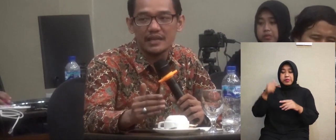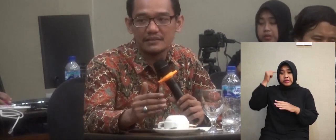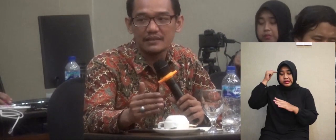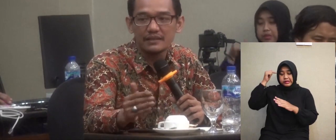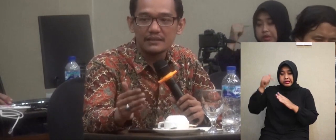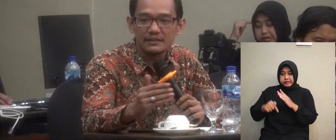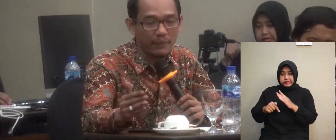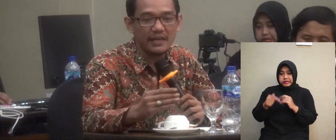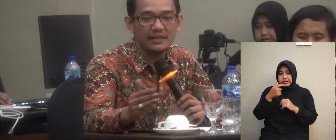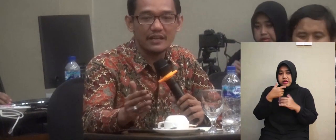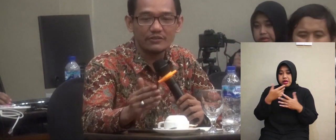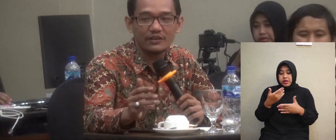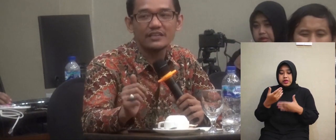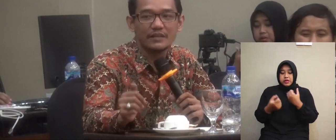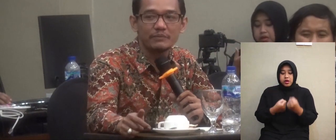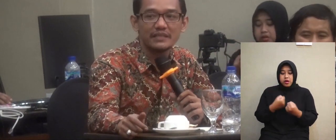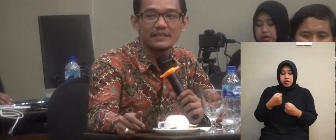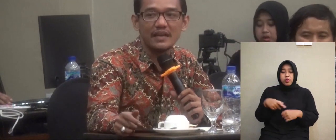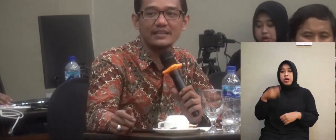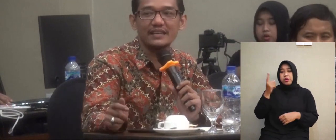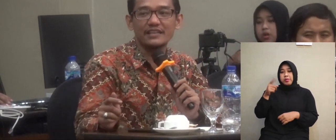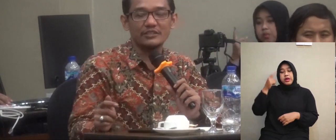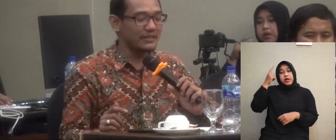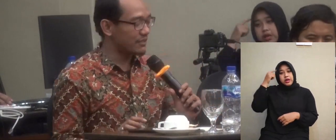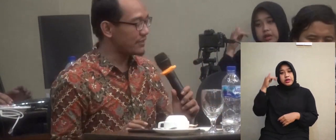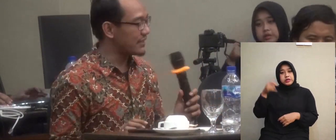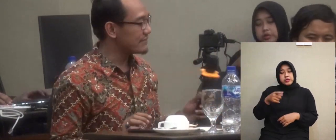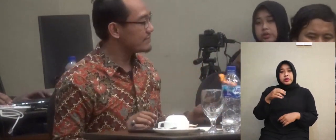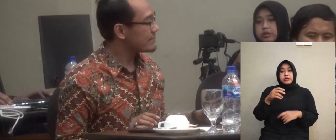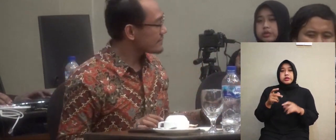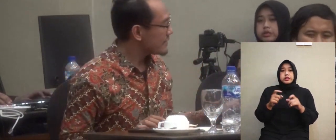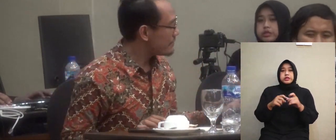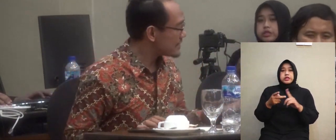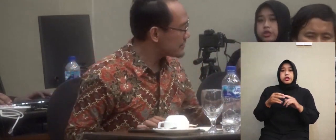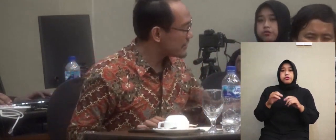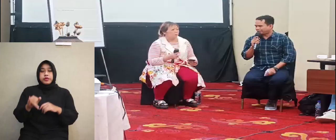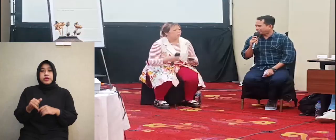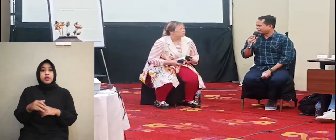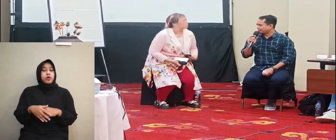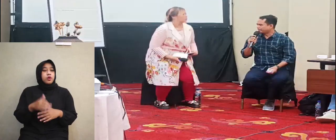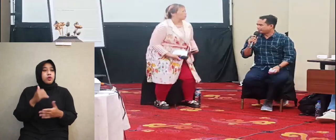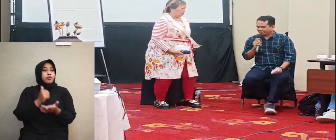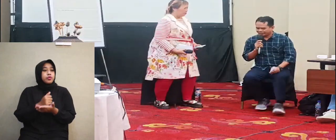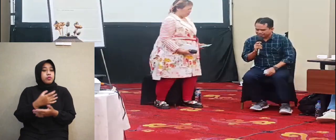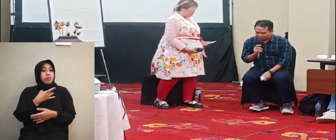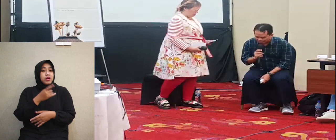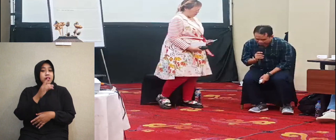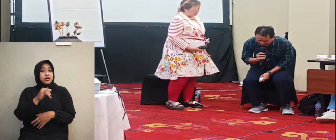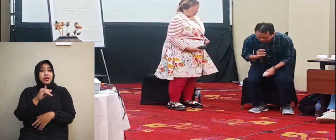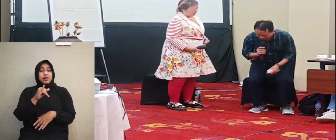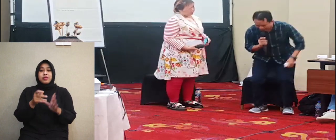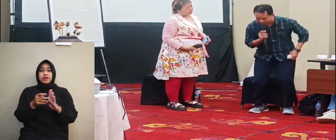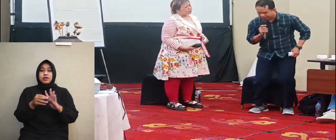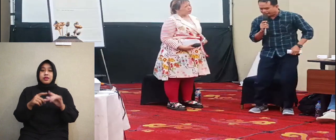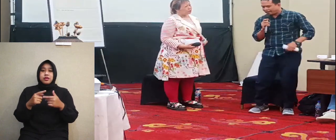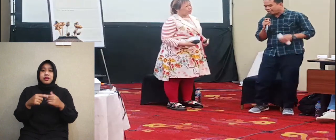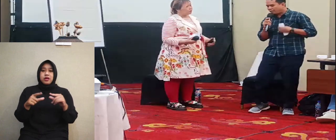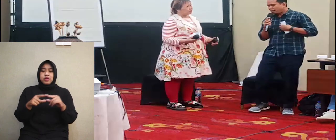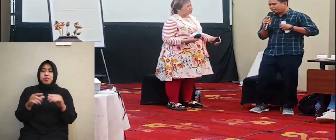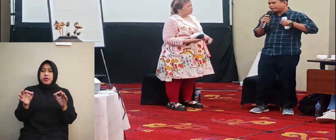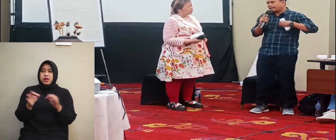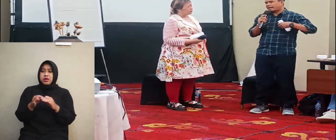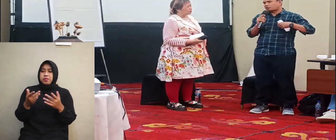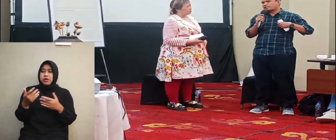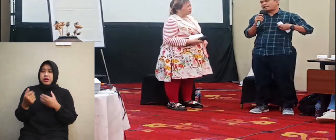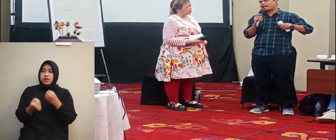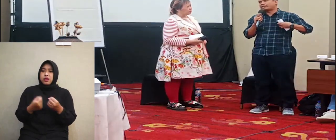apa yang dilakukan oleh pemerintah kira-kira gitu Mas Syafi'i menarik jadi pendekatannya kayaknya memang